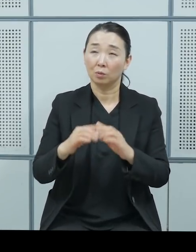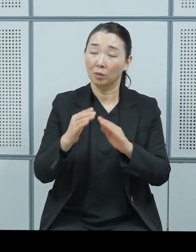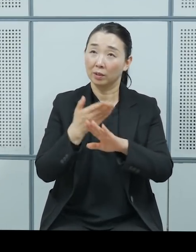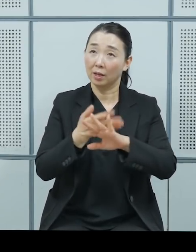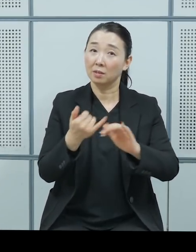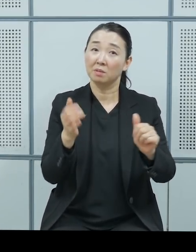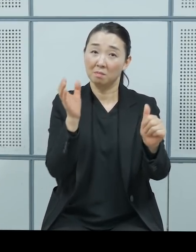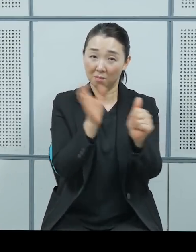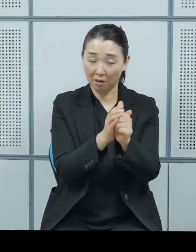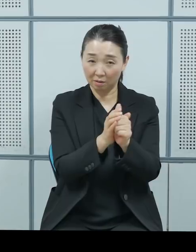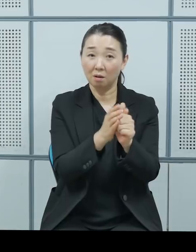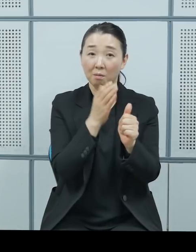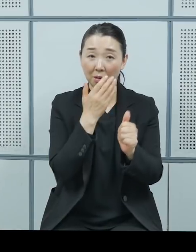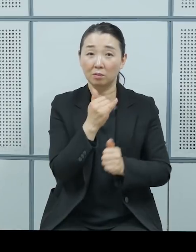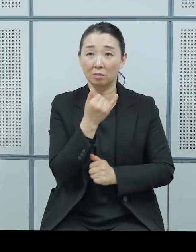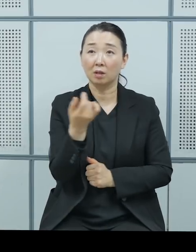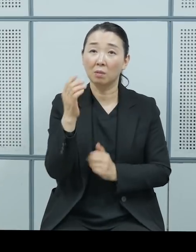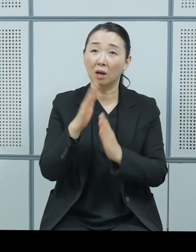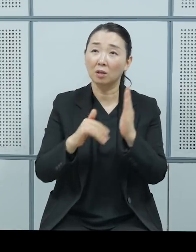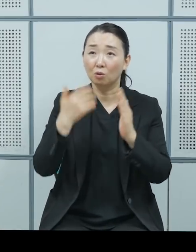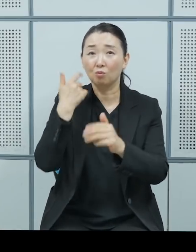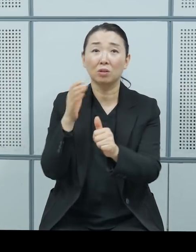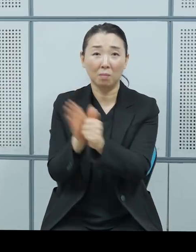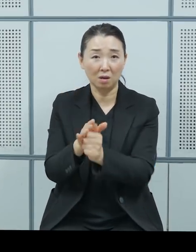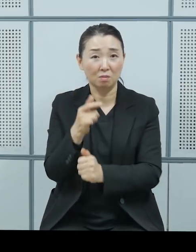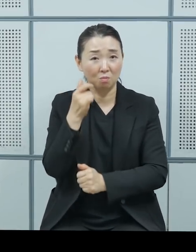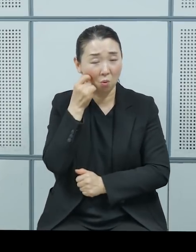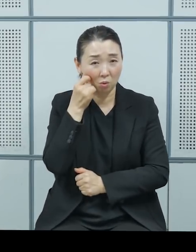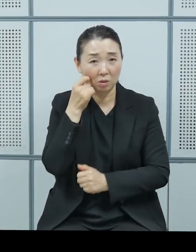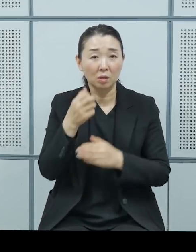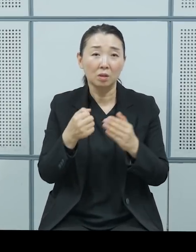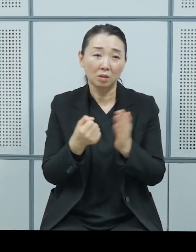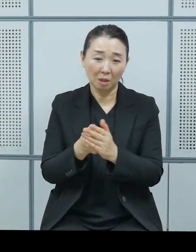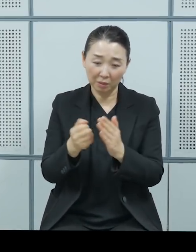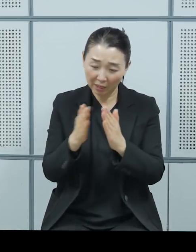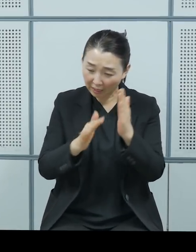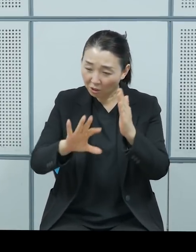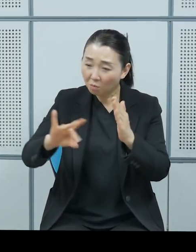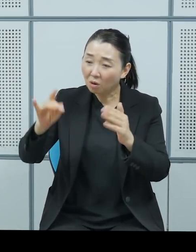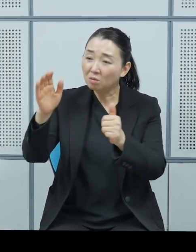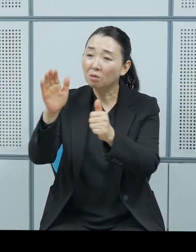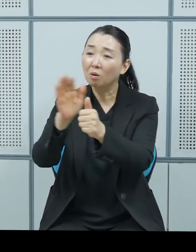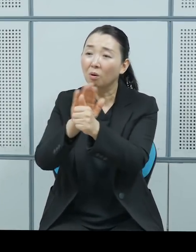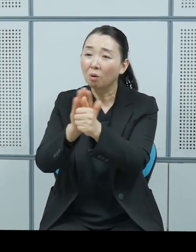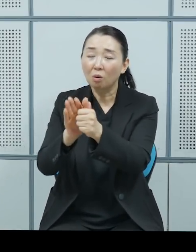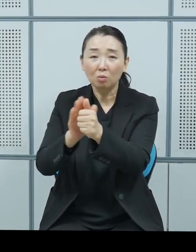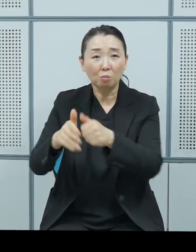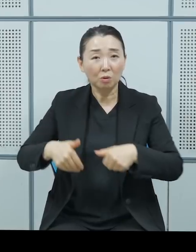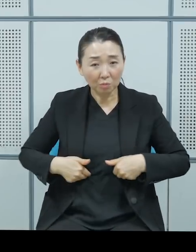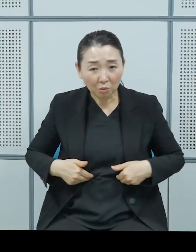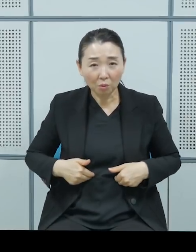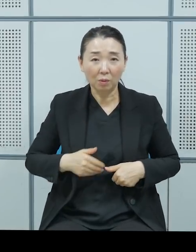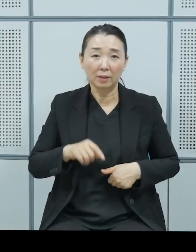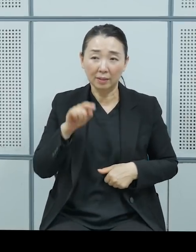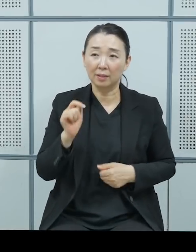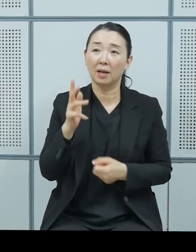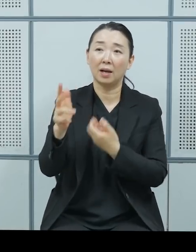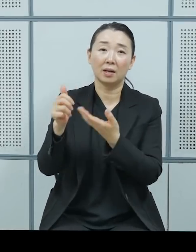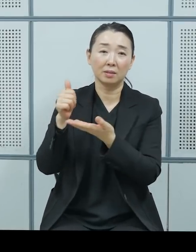다른 사람 맡길 수 있어도 가정은 누구에게 못 맡기니까 너 가정 먼저 돌봐라. 그게